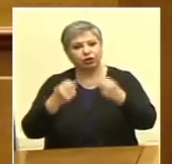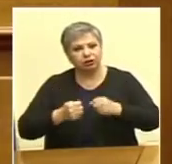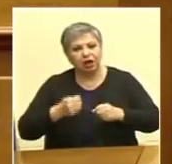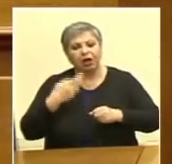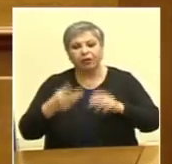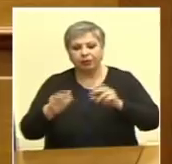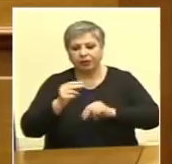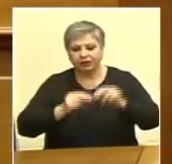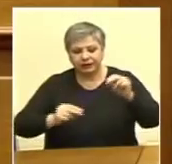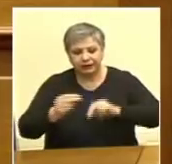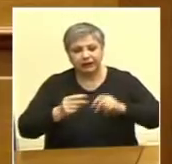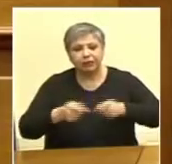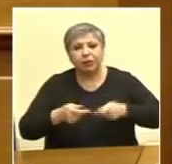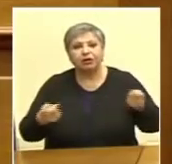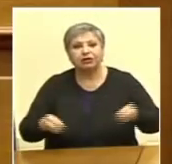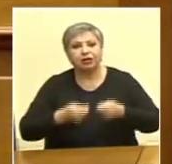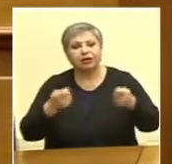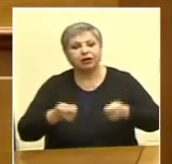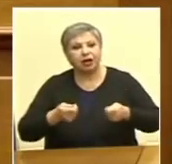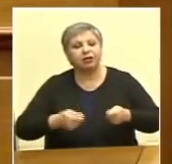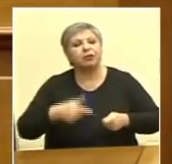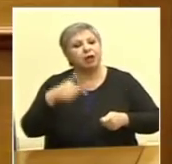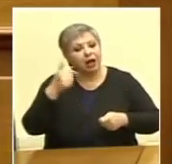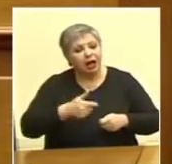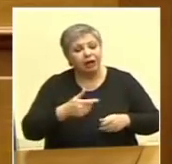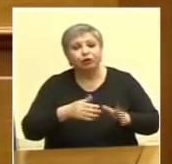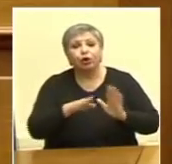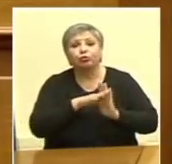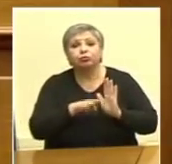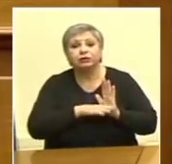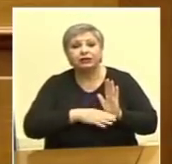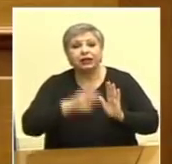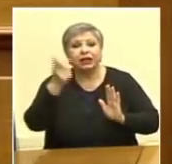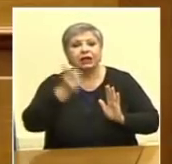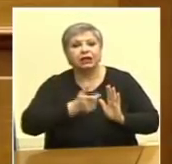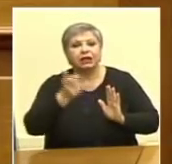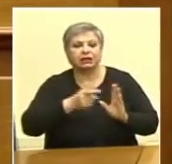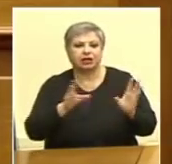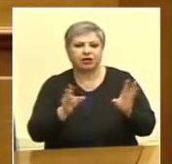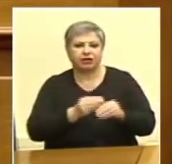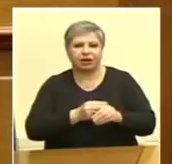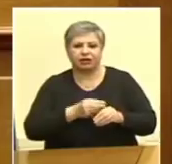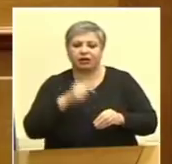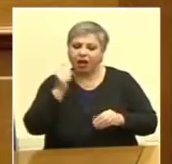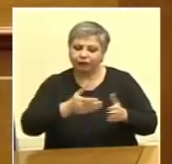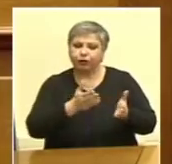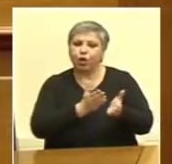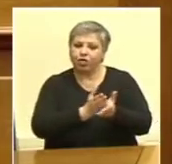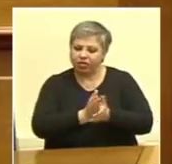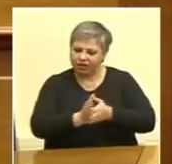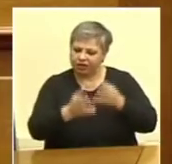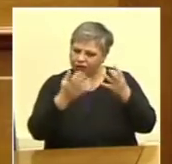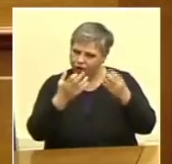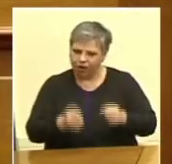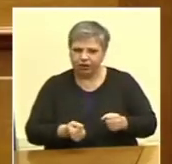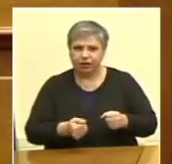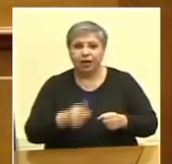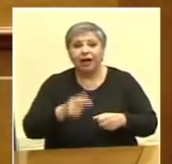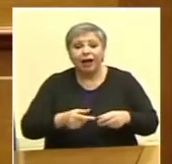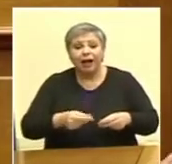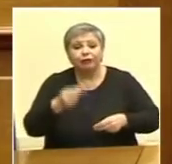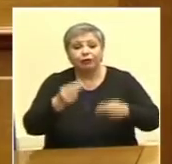βιώσιμο ασφαλιστικό σύστημα, πάνω απ' όλα έχουμε ένα δίκαιο ασφαλιστικό σύστημα. Και λύθηκε το πρόβλημα